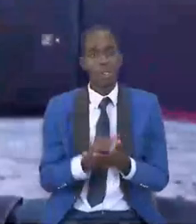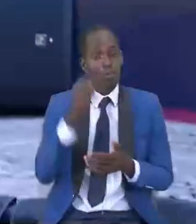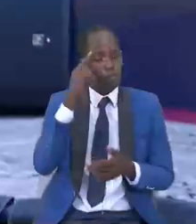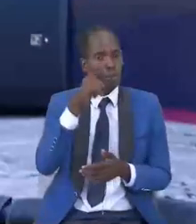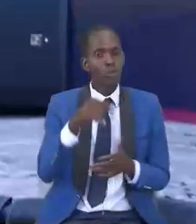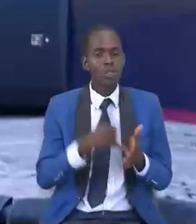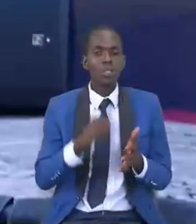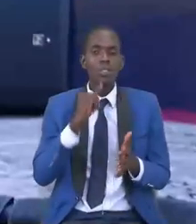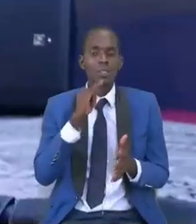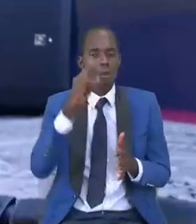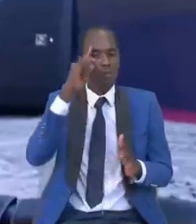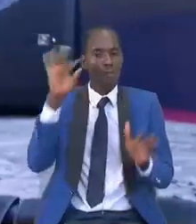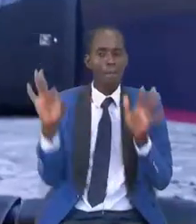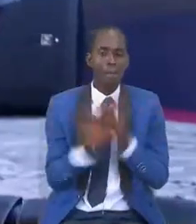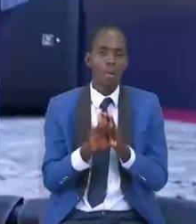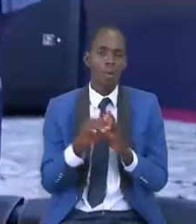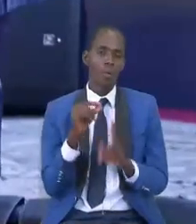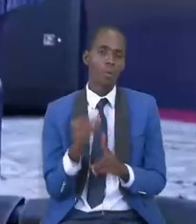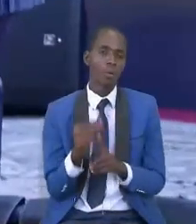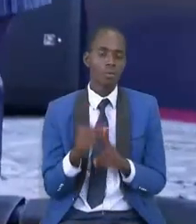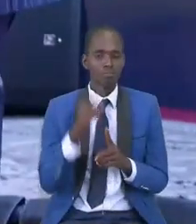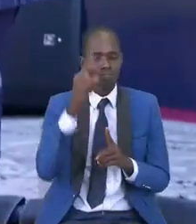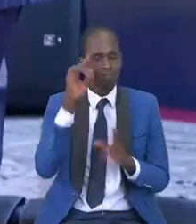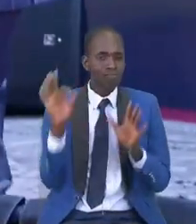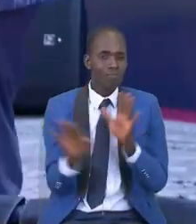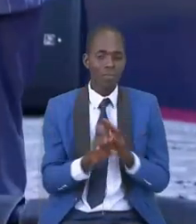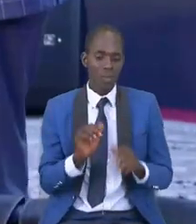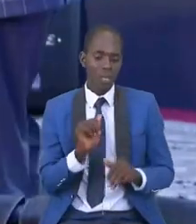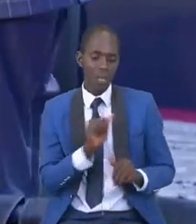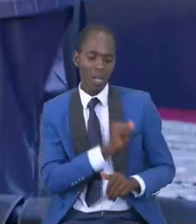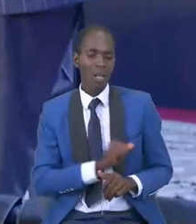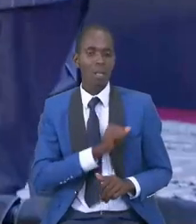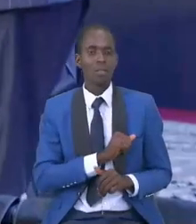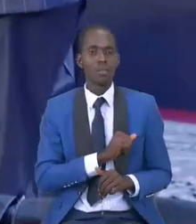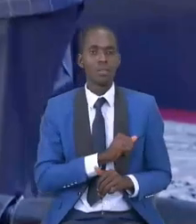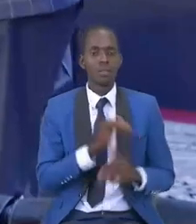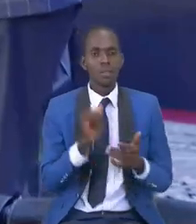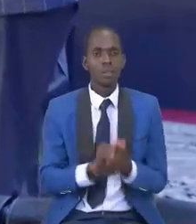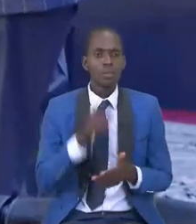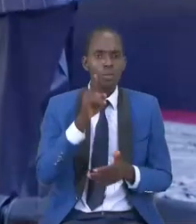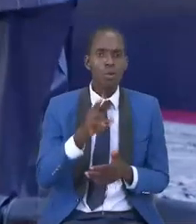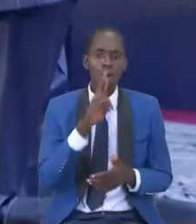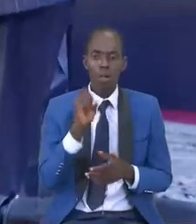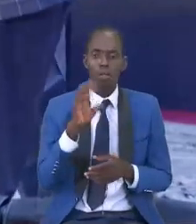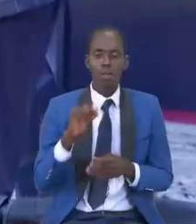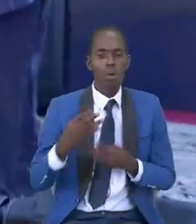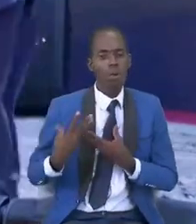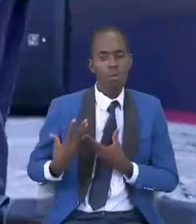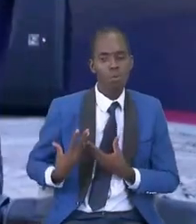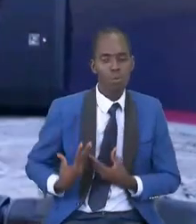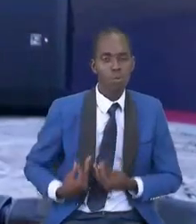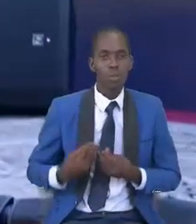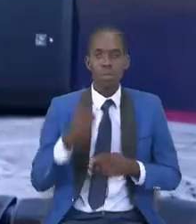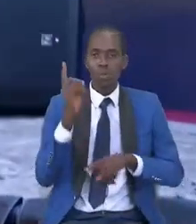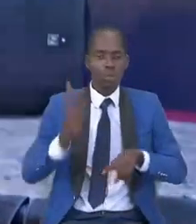dire. Pour toi, vraiment, c'est un travail interdit. Pour toi, c'est une attitude interdite. Tu es tellement tendre.